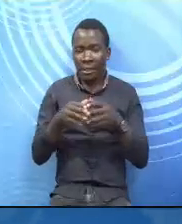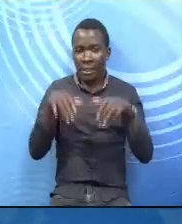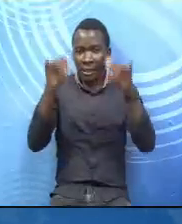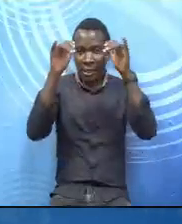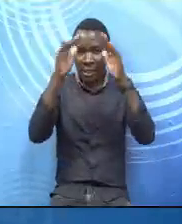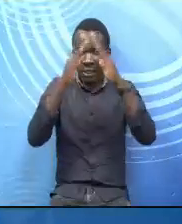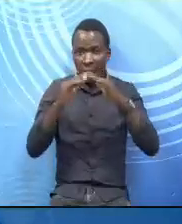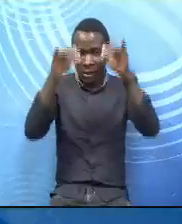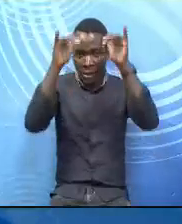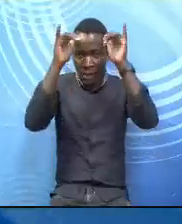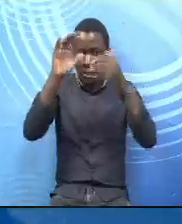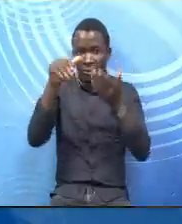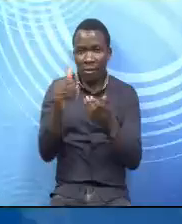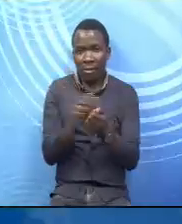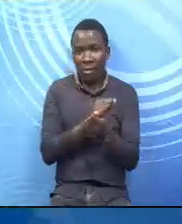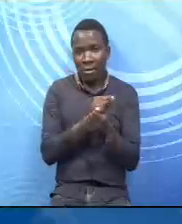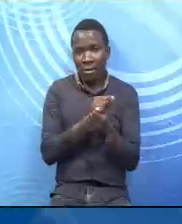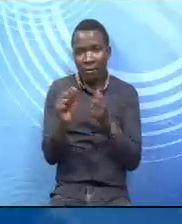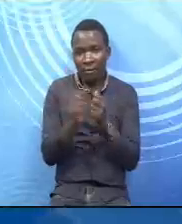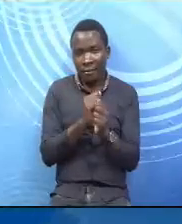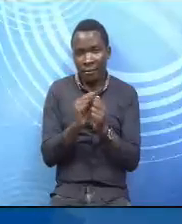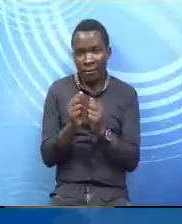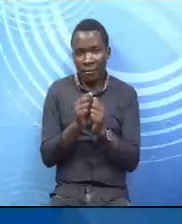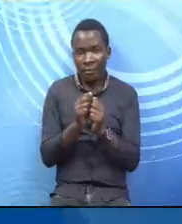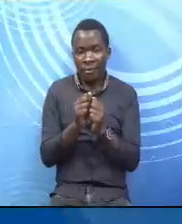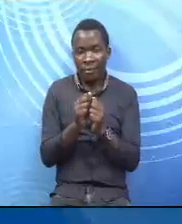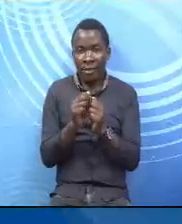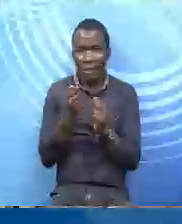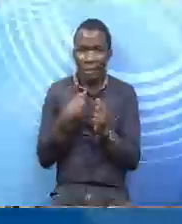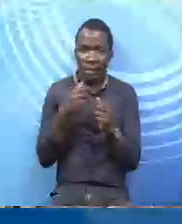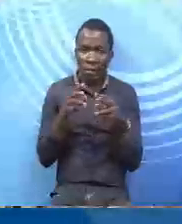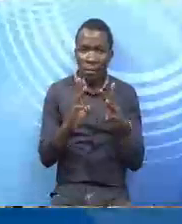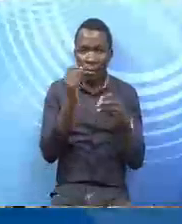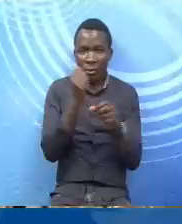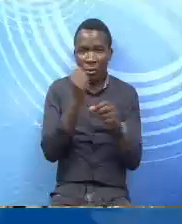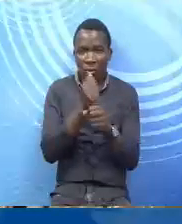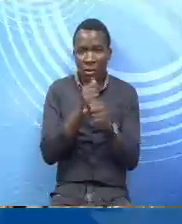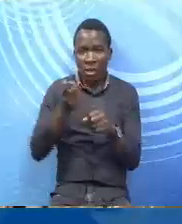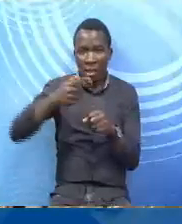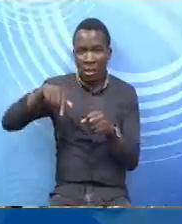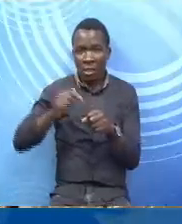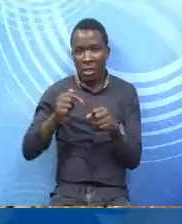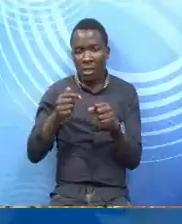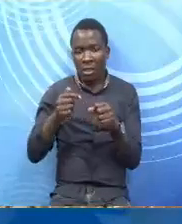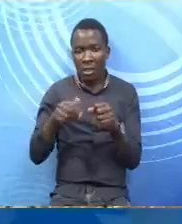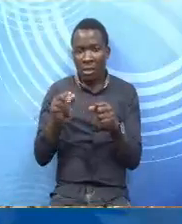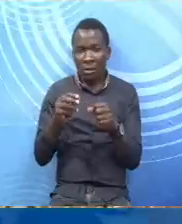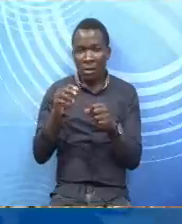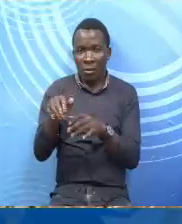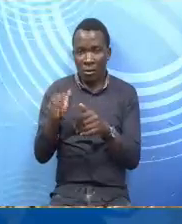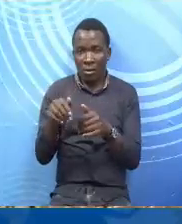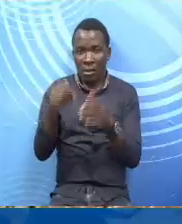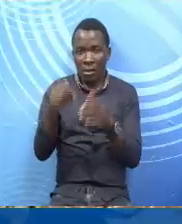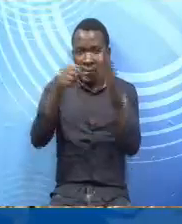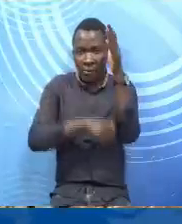byose byashyizwe hasi ndavuga ati nta kundi twabigenza reka twongere ducukure undi umubo wa toilet kugeza ubu ngo